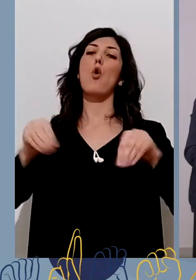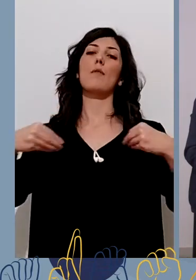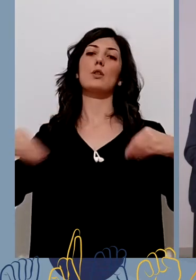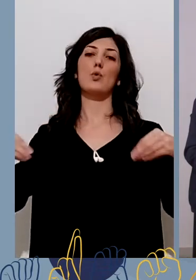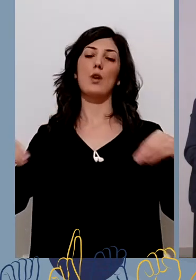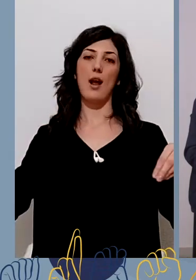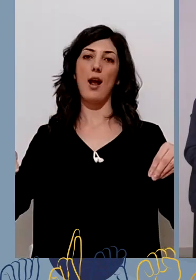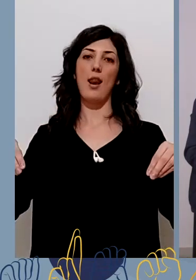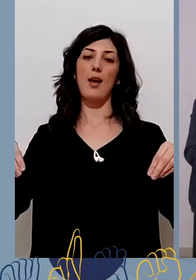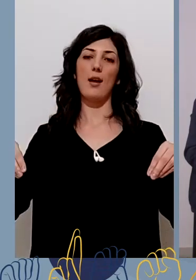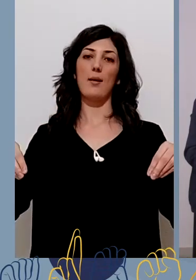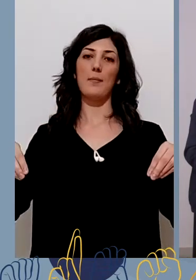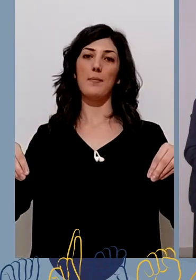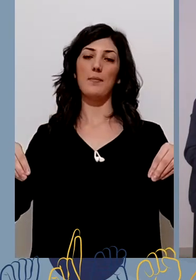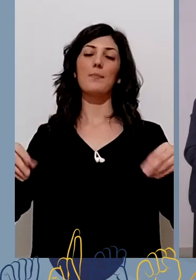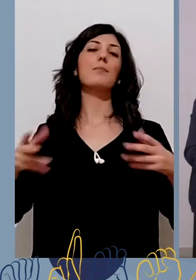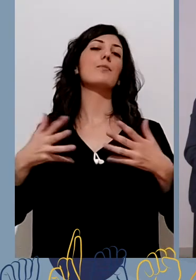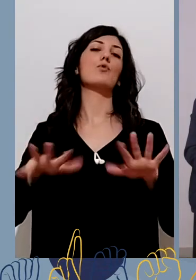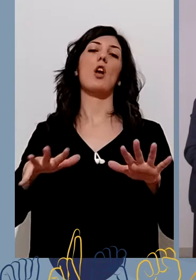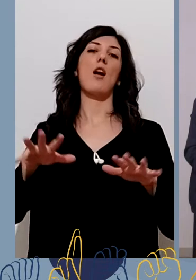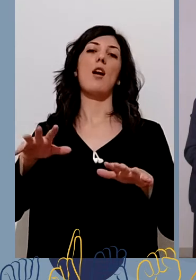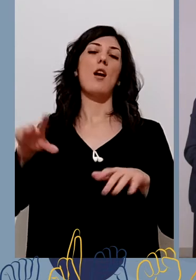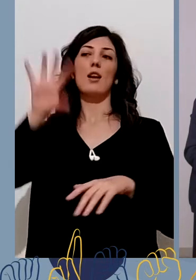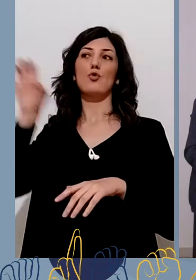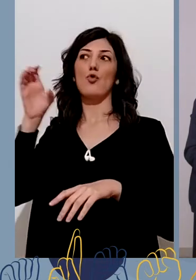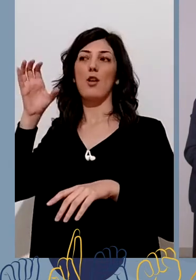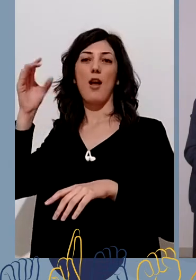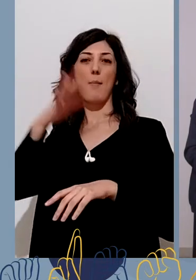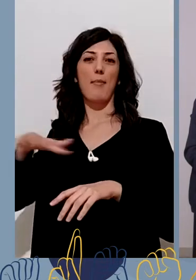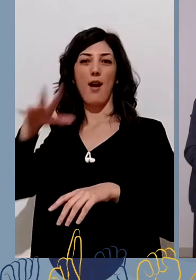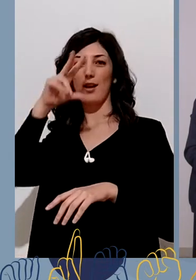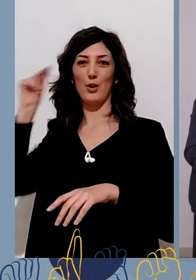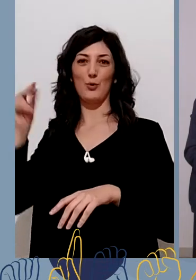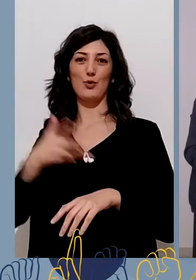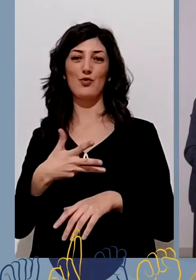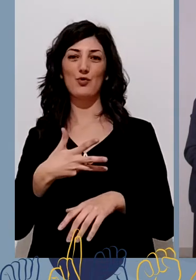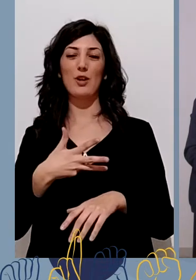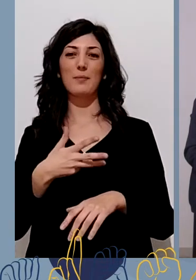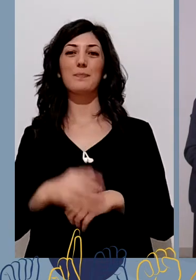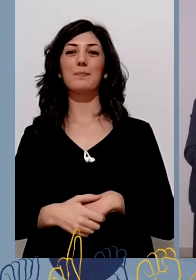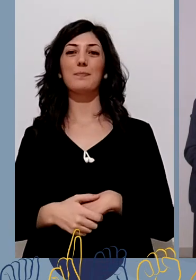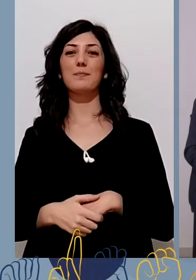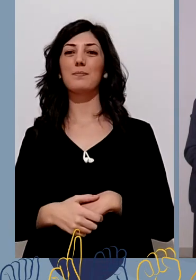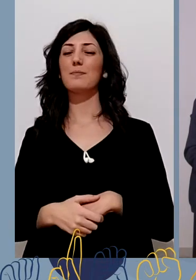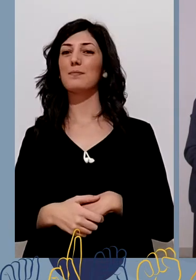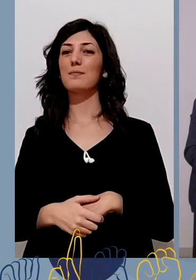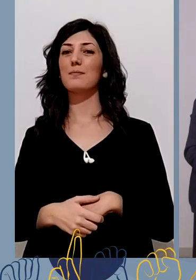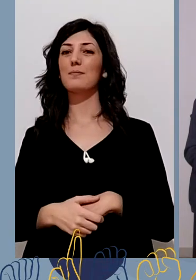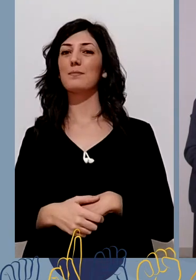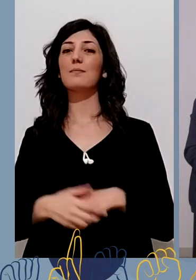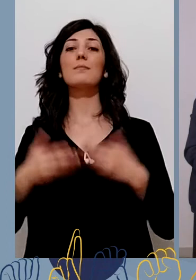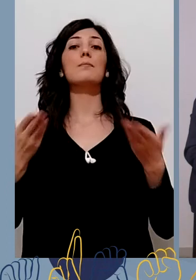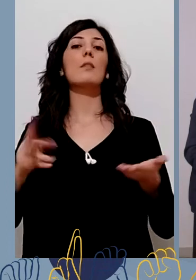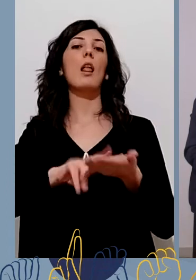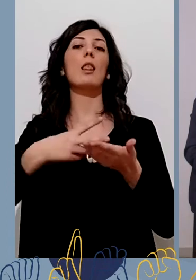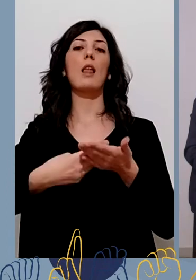corsi che sono riconosciuti dalla Regione Campania. Tra questi ovviamente abbiamo anche, diciamo, l'interprete della lingua dei segni italiana, e Ares ha